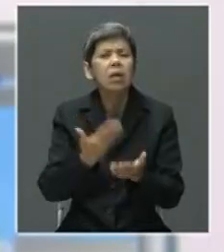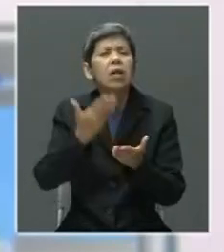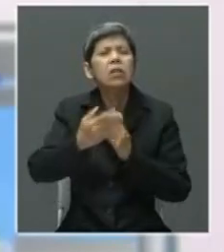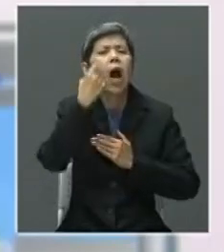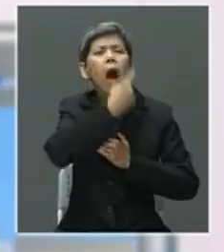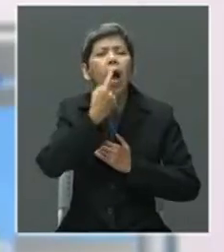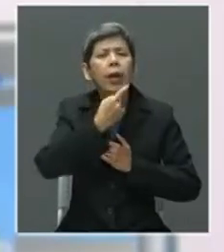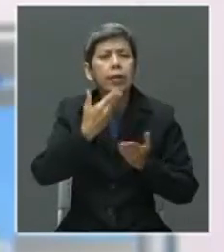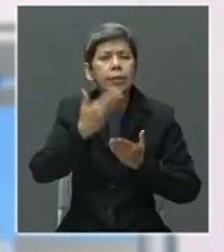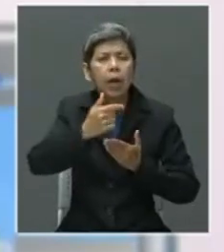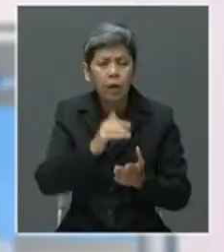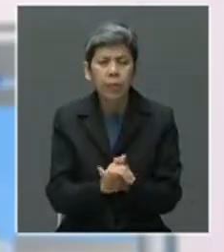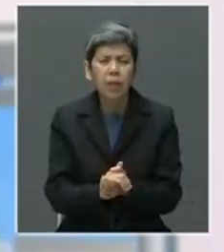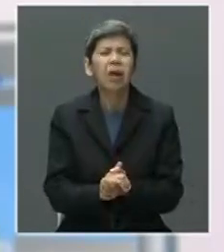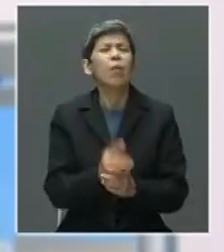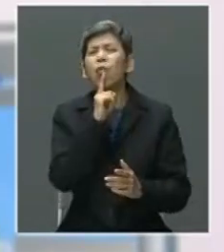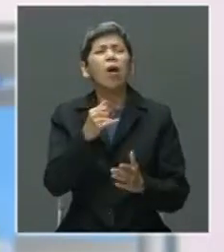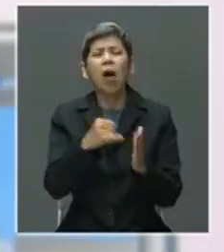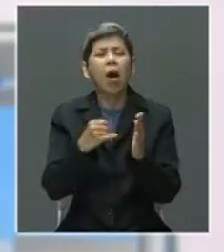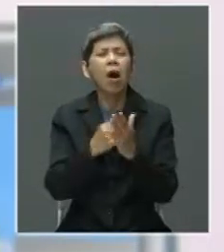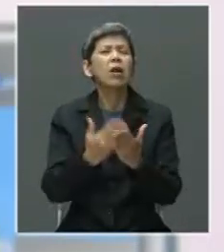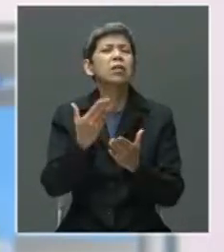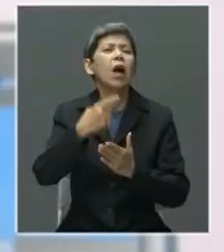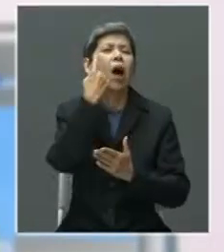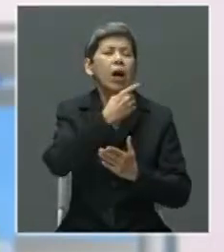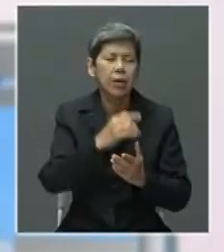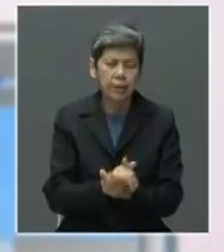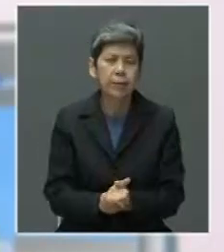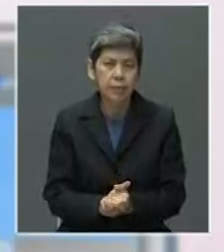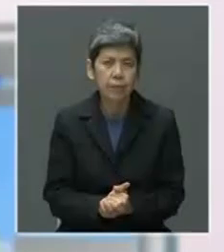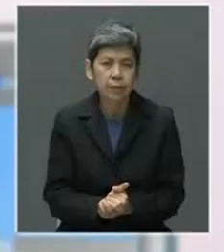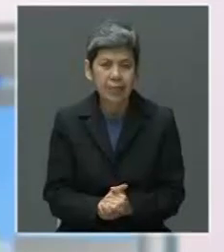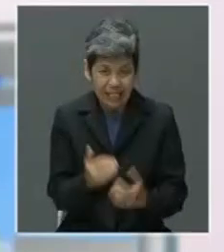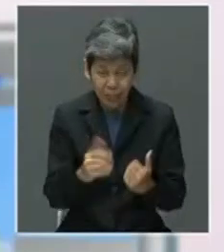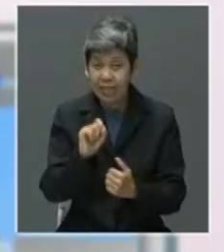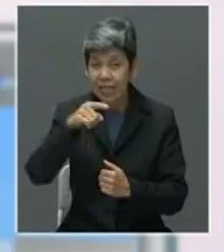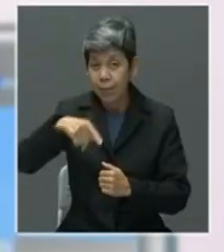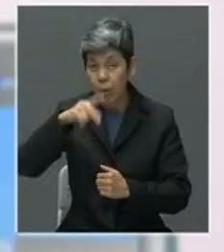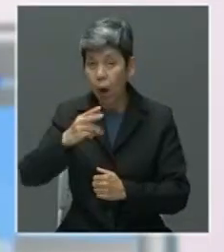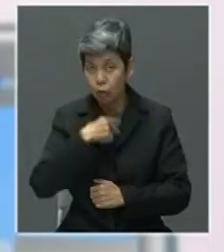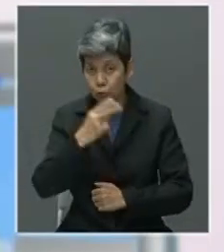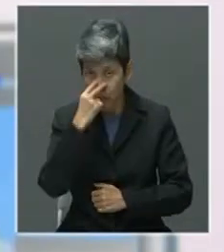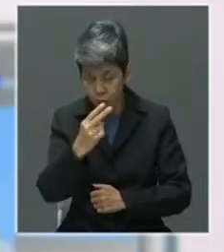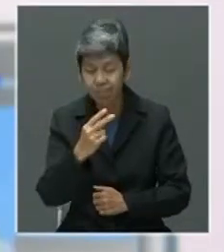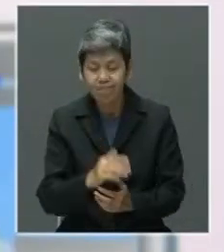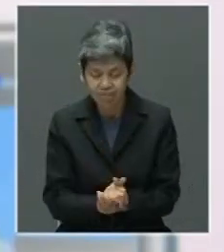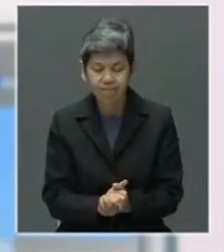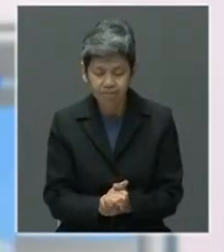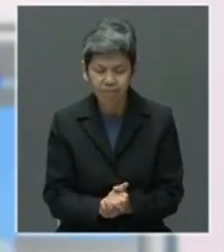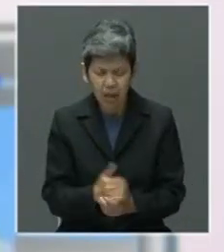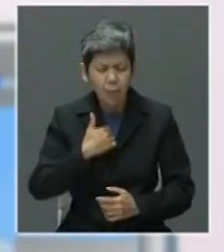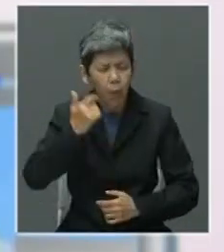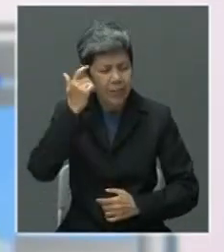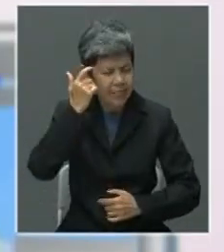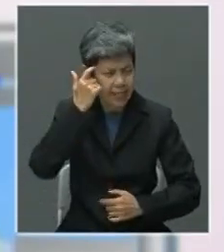ากใครเอาแค่นี้ง่ายๆแค่นี้แหละครับ ครับหวังว่าสีพันวาจะดูอยู่นะฮะ ก็นั่นแหละครับคุ